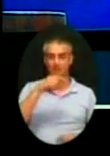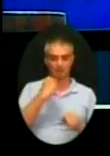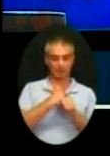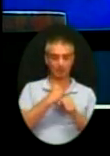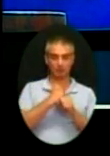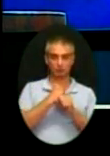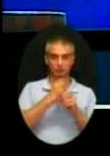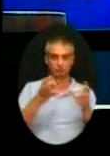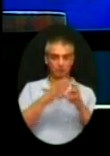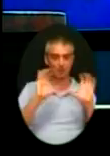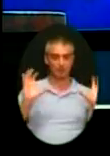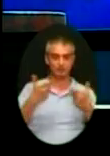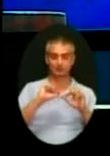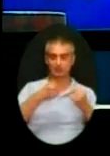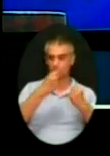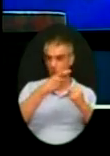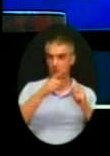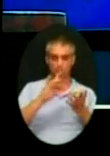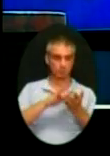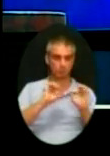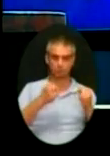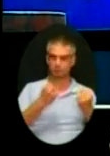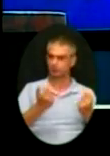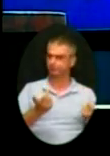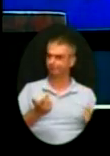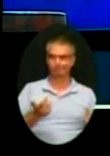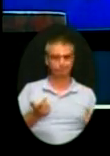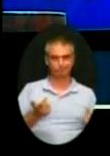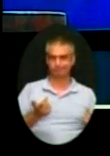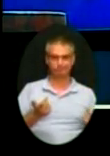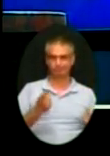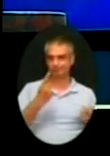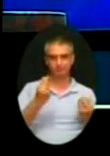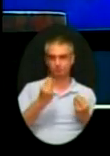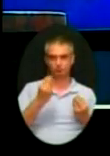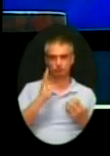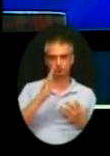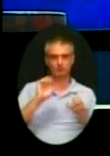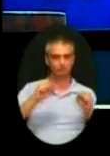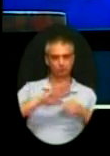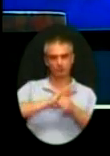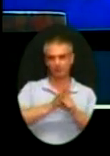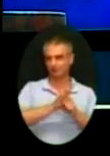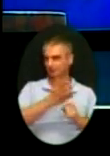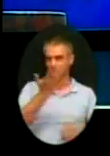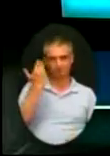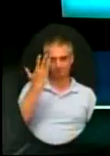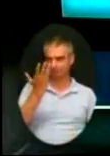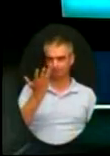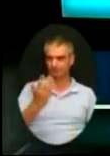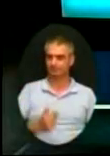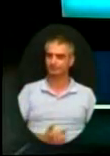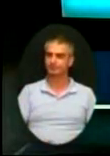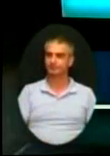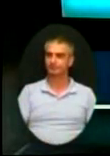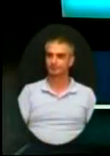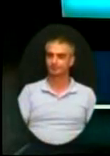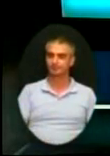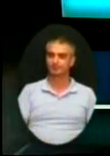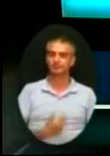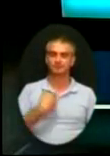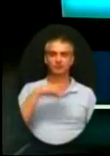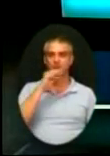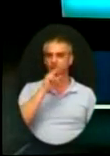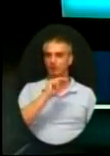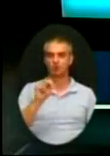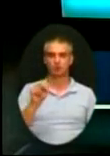שיעשו את זה בהיכל סגור, בהיכל נוקיה, במקום סגור, זה משהו ששייך למשטרים אפלים. תודה, יואב קיש. כן, אני רוצה